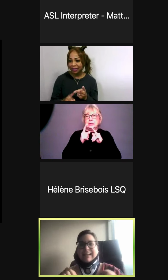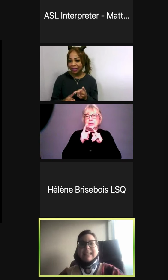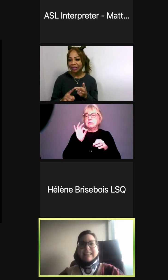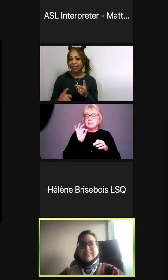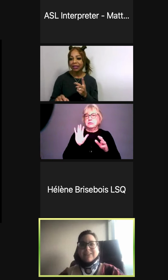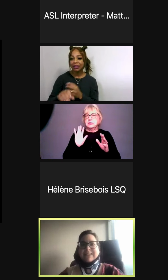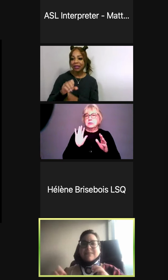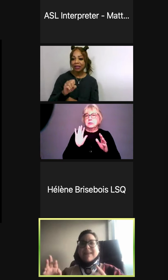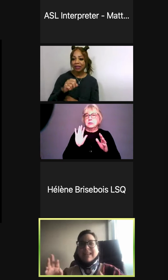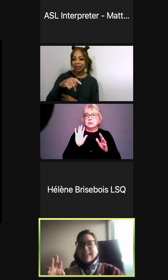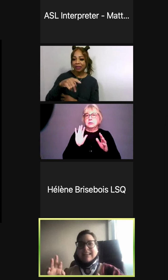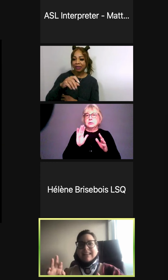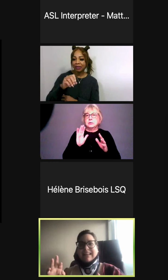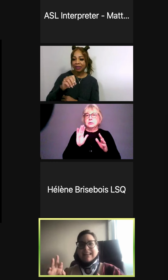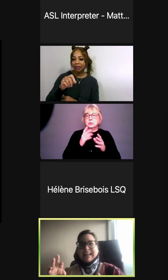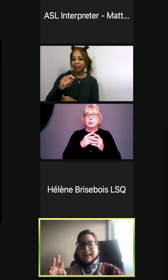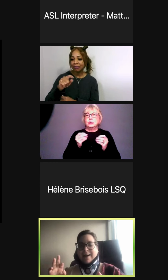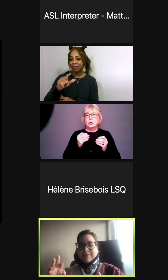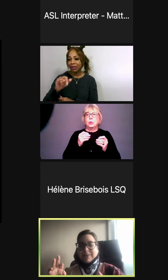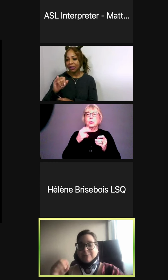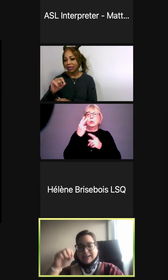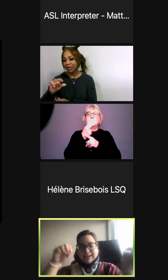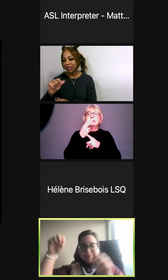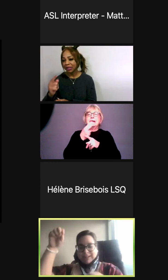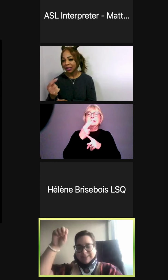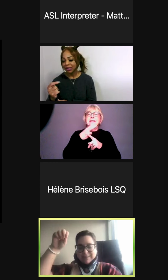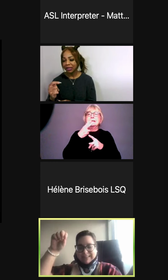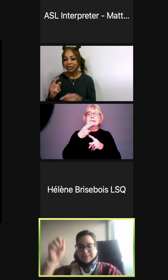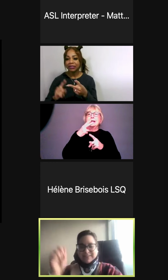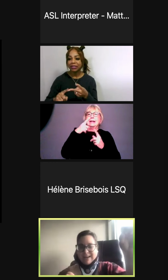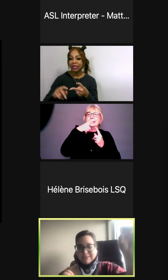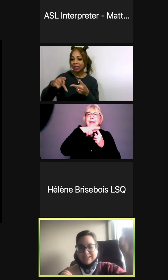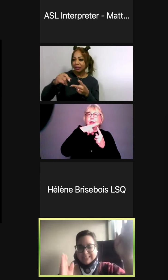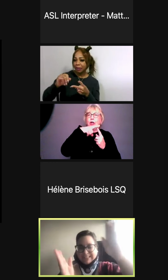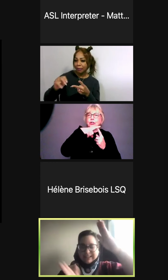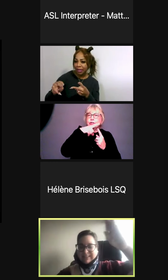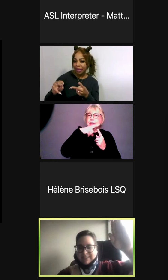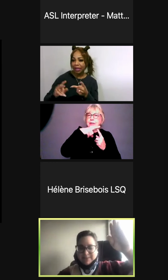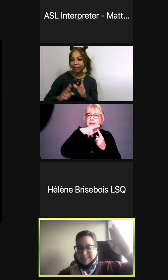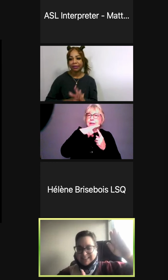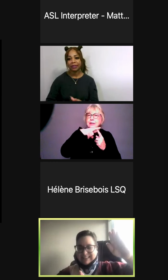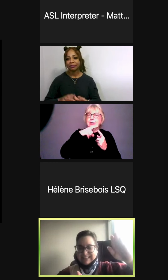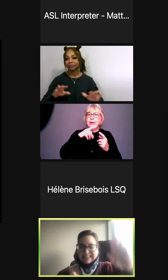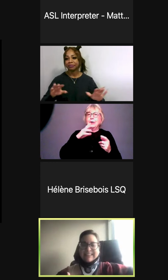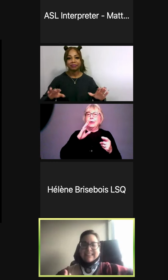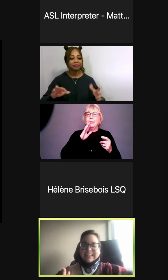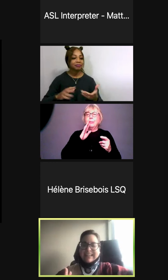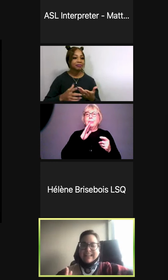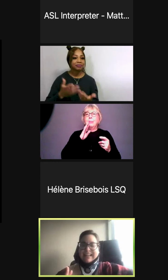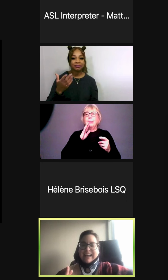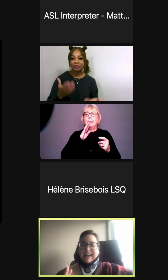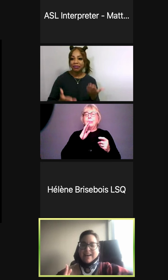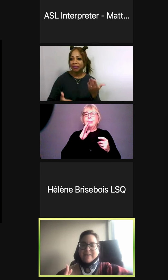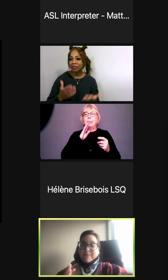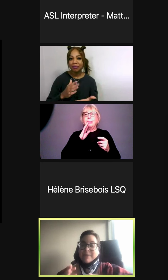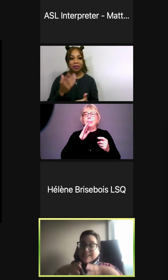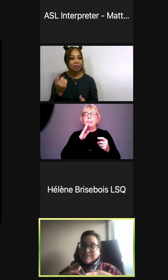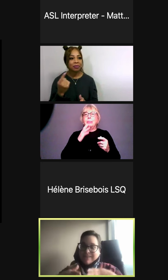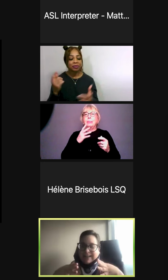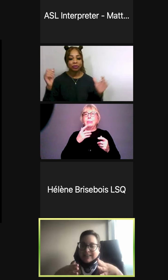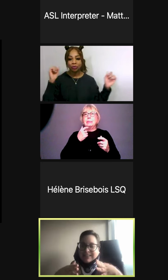de la technologie, on a parlé de mettre